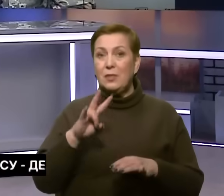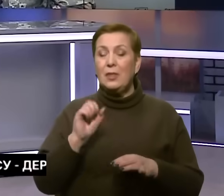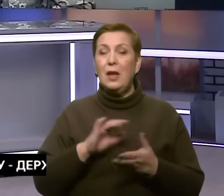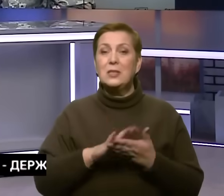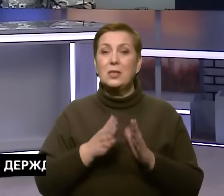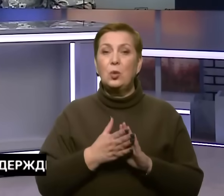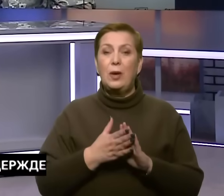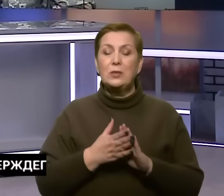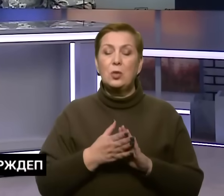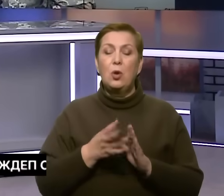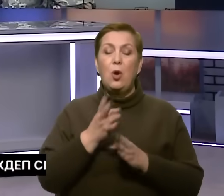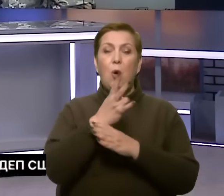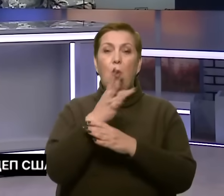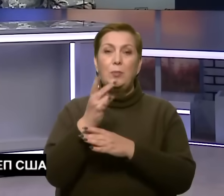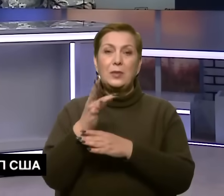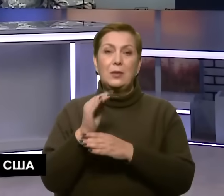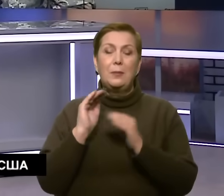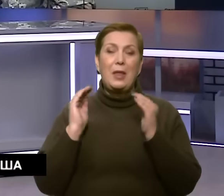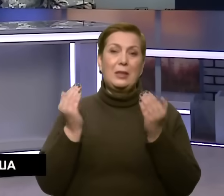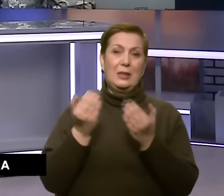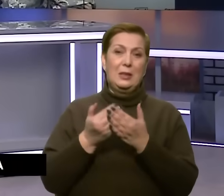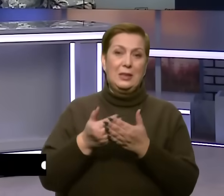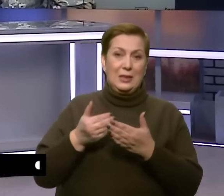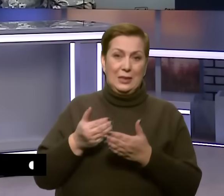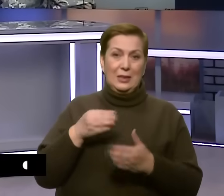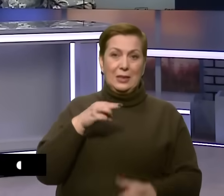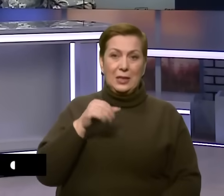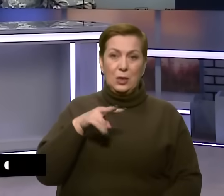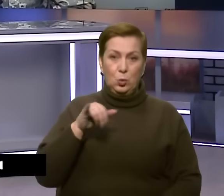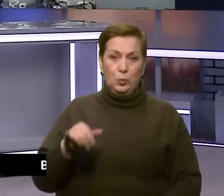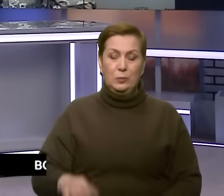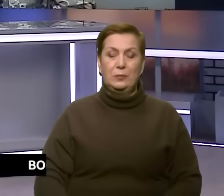обстрілами тилових регіонів? Чи позначається це якось?